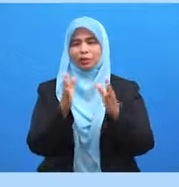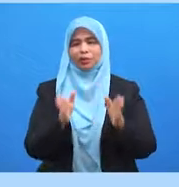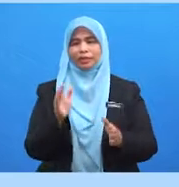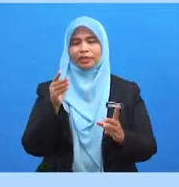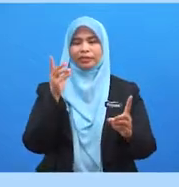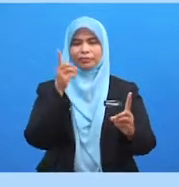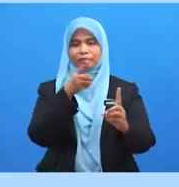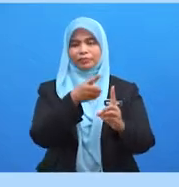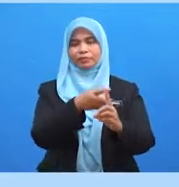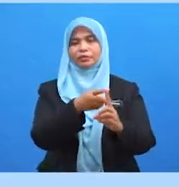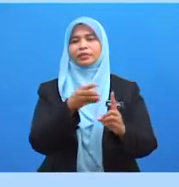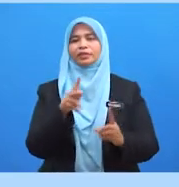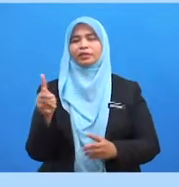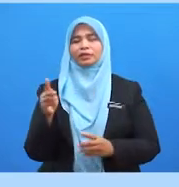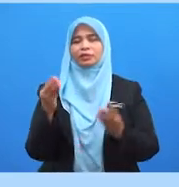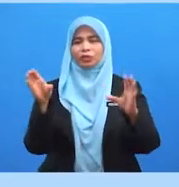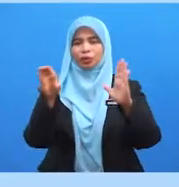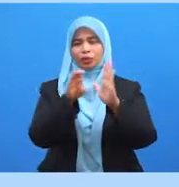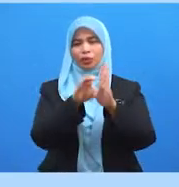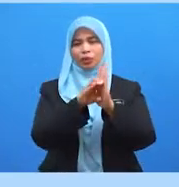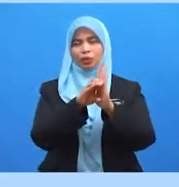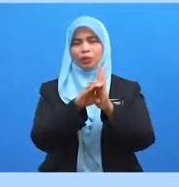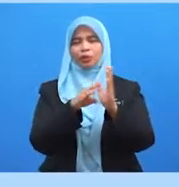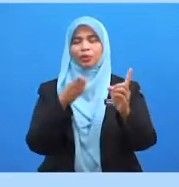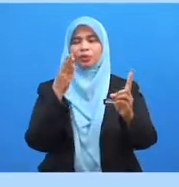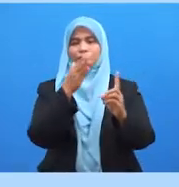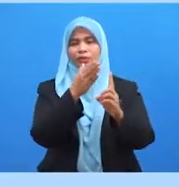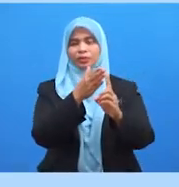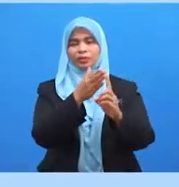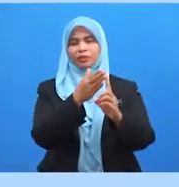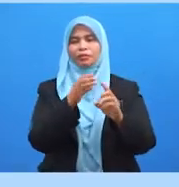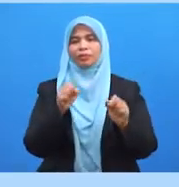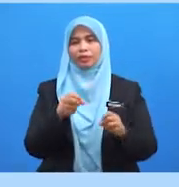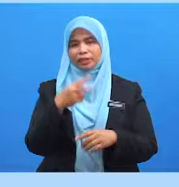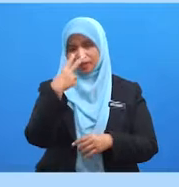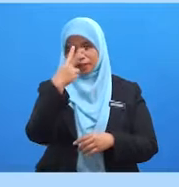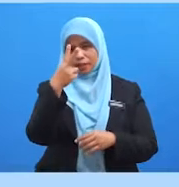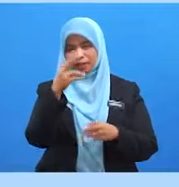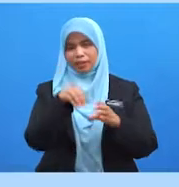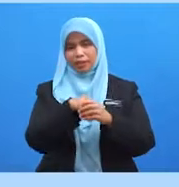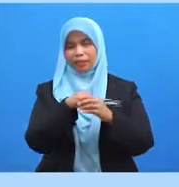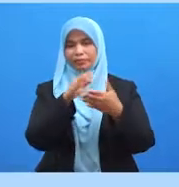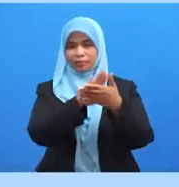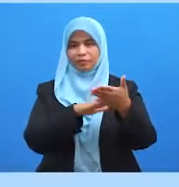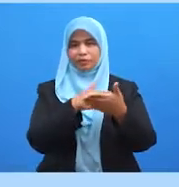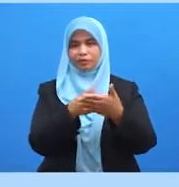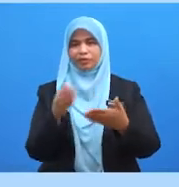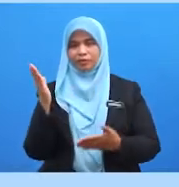disasarkan. Contoh sasaran jualan boleh dilihat dalam jadual.